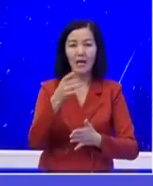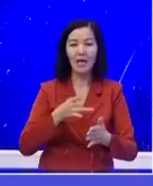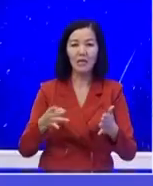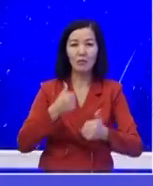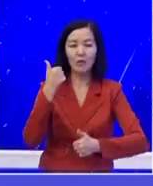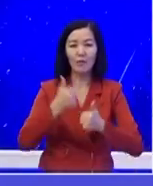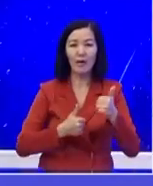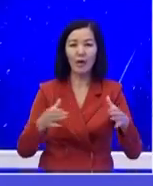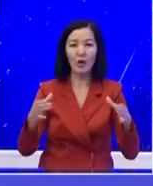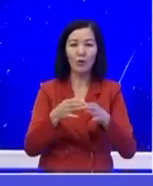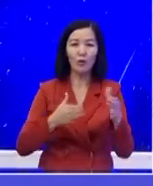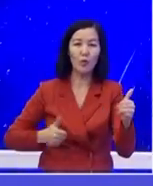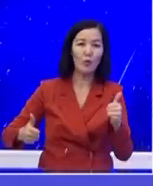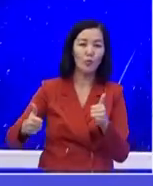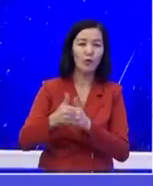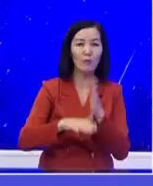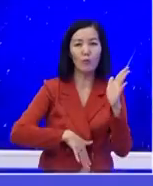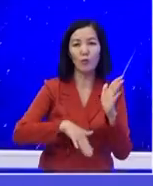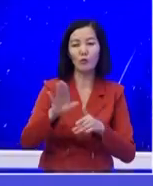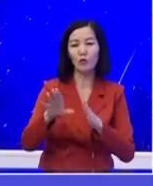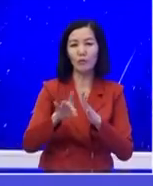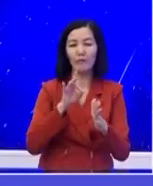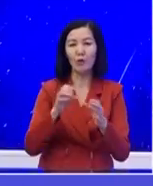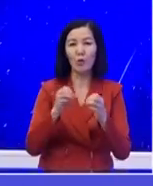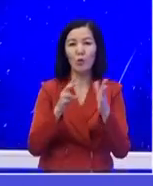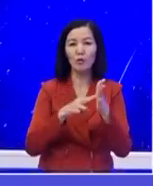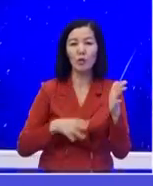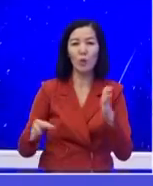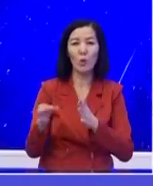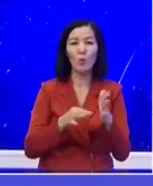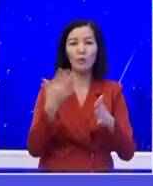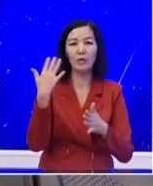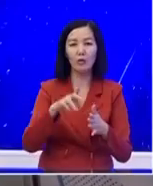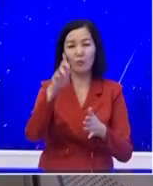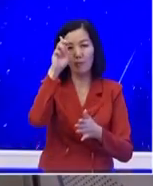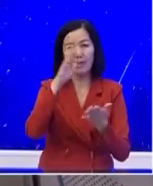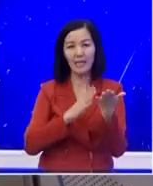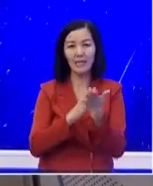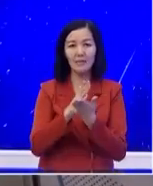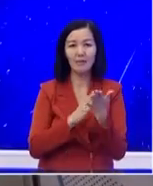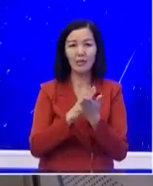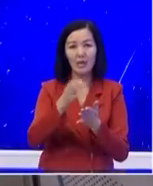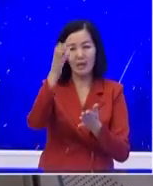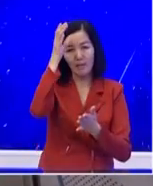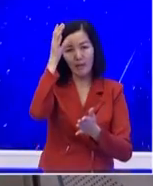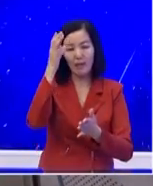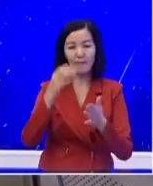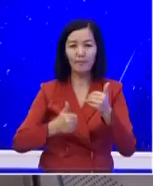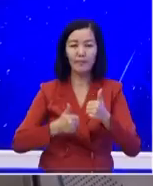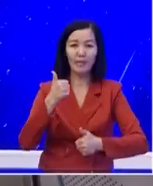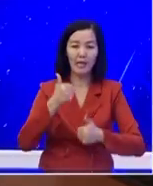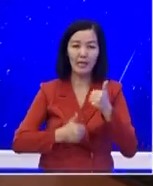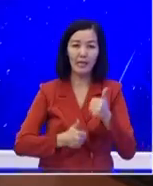жарып, үздік шықты. 17 облыс қатысқан додада 50-ге жуық мемлекеттік қызметшілер арасынан білім мен біліктілігін